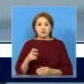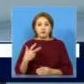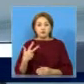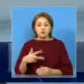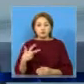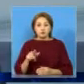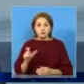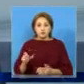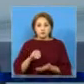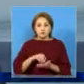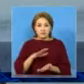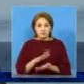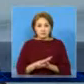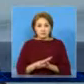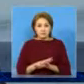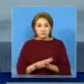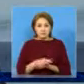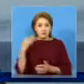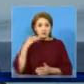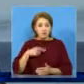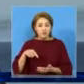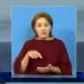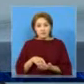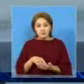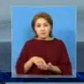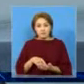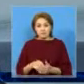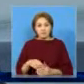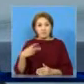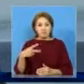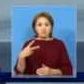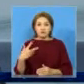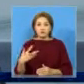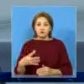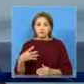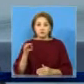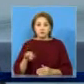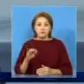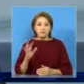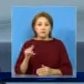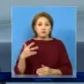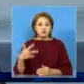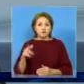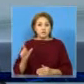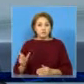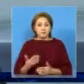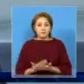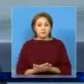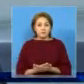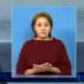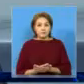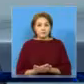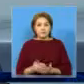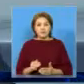31233 азамат тіркеліп тұр. Ақтөбе қаласы бойынша ол 24503 адам. Жыл сайын